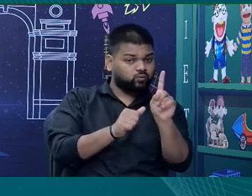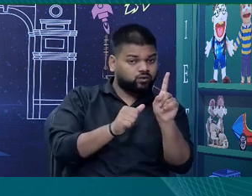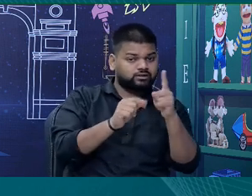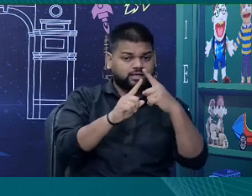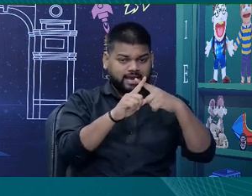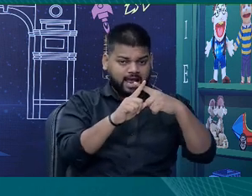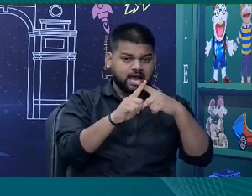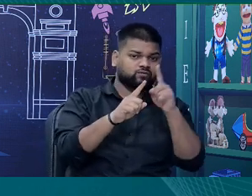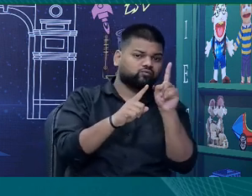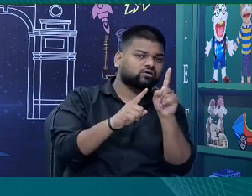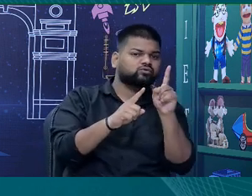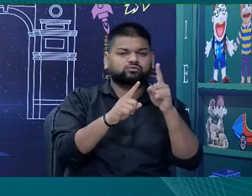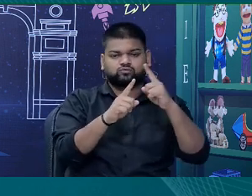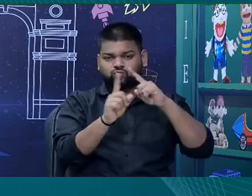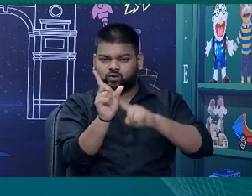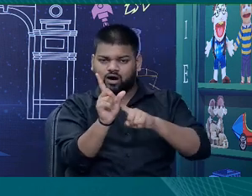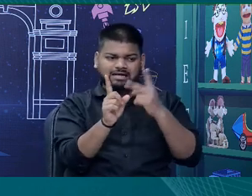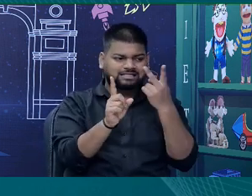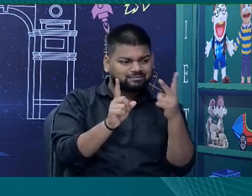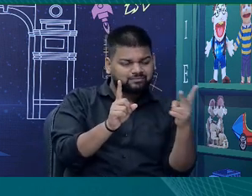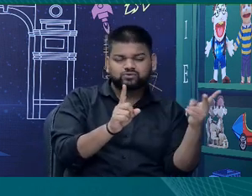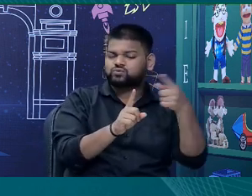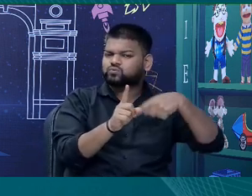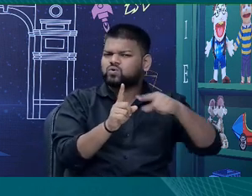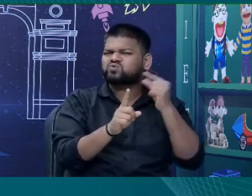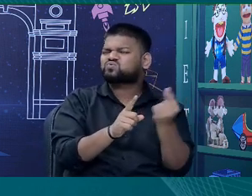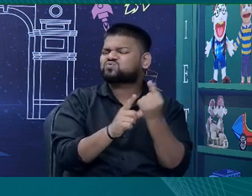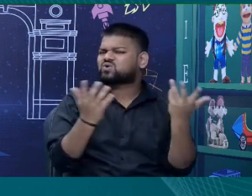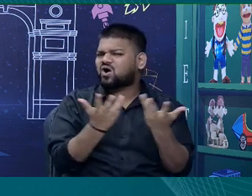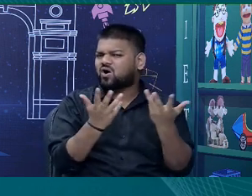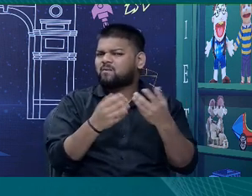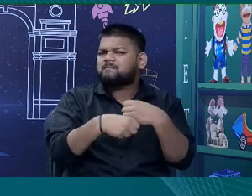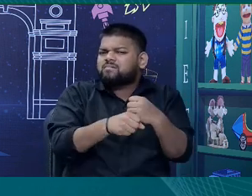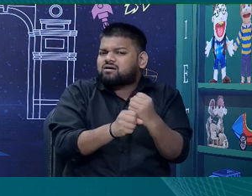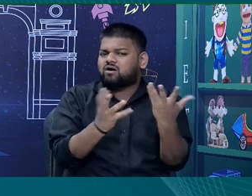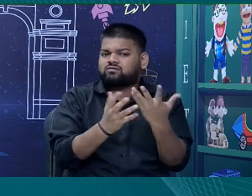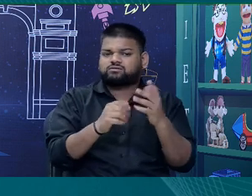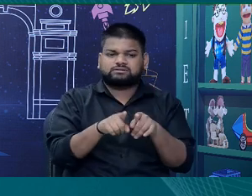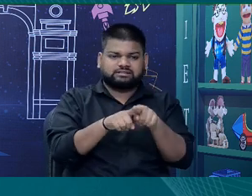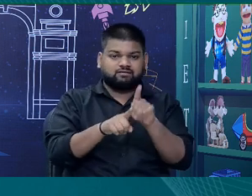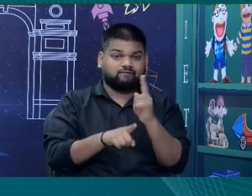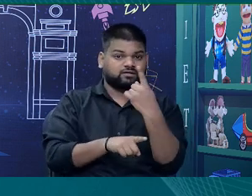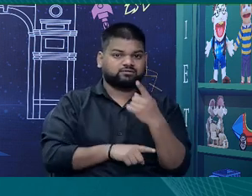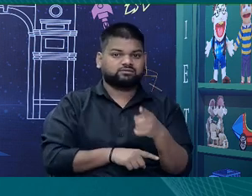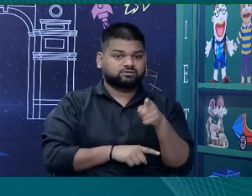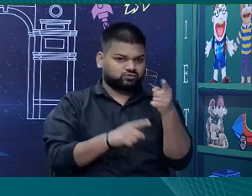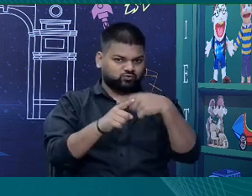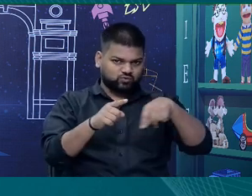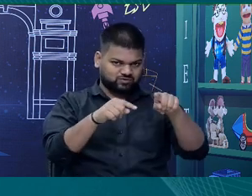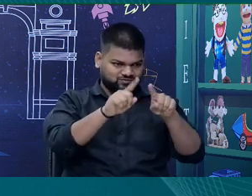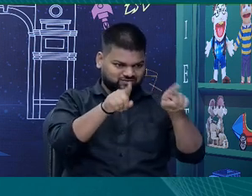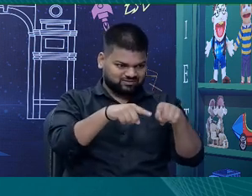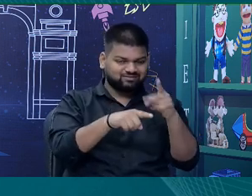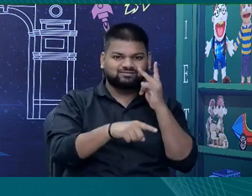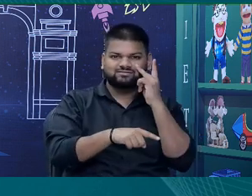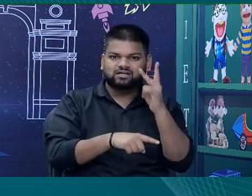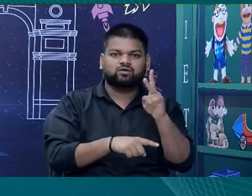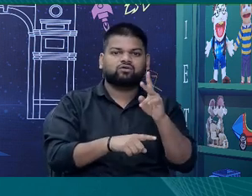क्लास में दो एक्सप्रेशंस प्रेजेंट करेंगे फर्स्ट है 4 + 5 और सेकंड है आपका